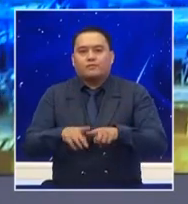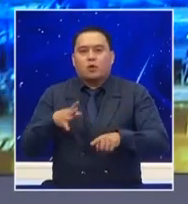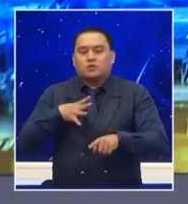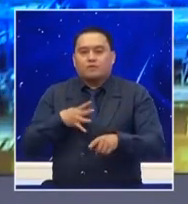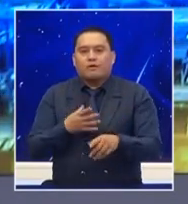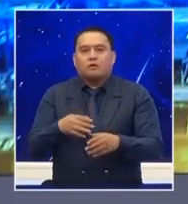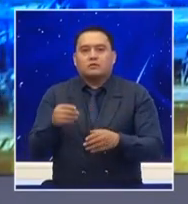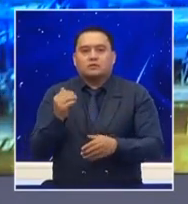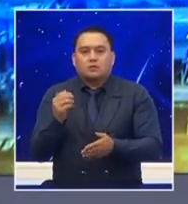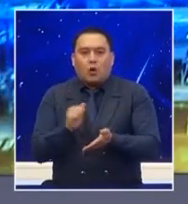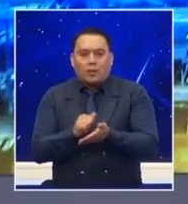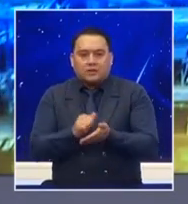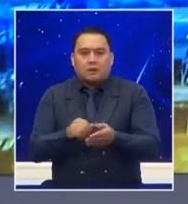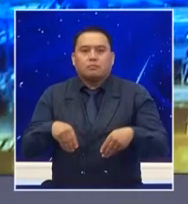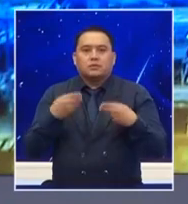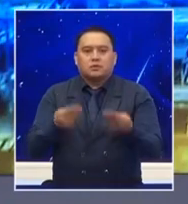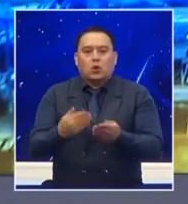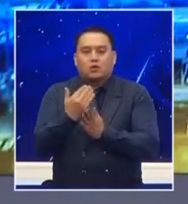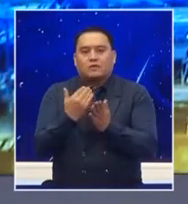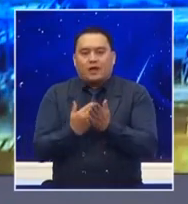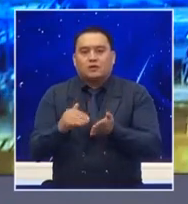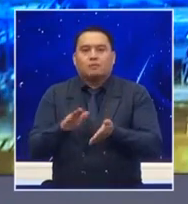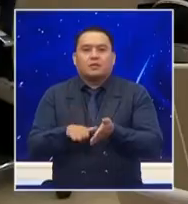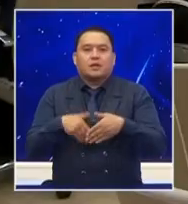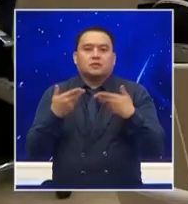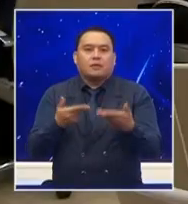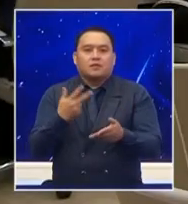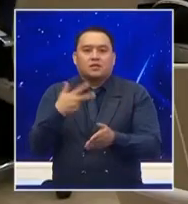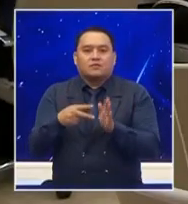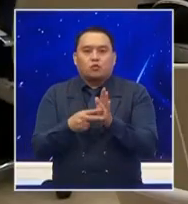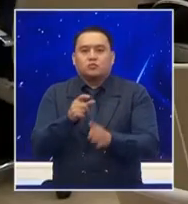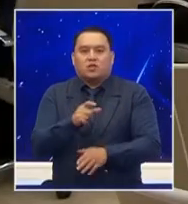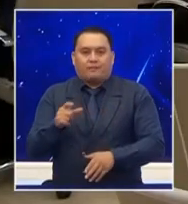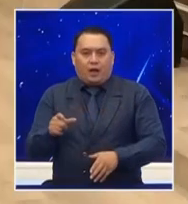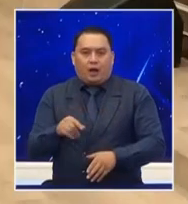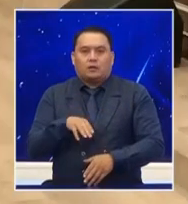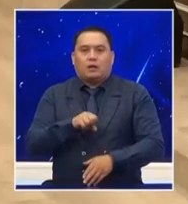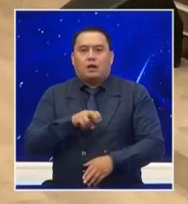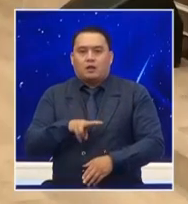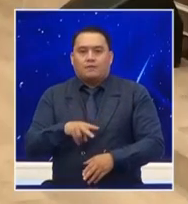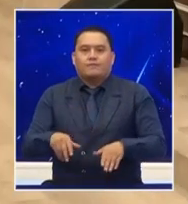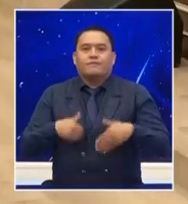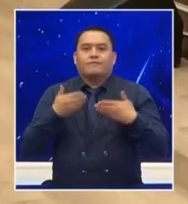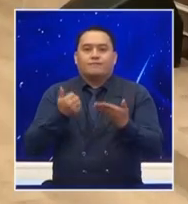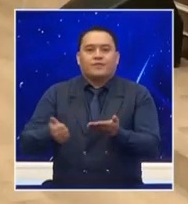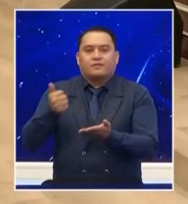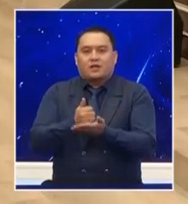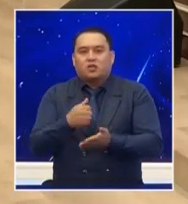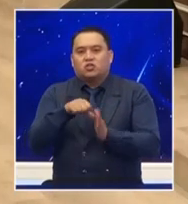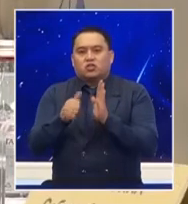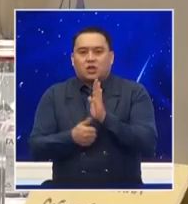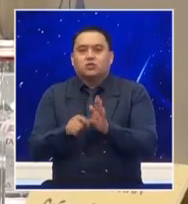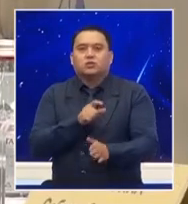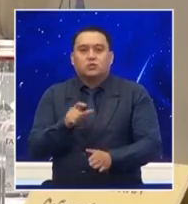выдано свидетельство. Так, в партийном списке «Ак-Жол» представлено 38 человек. В партии «Адал» выдвинуто 16